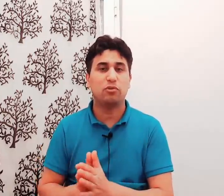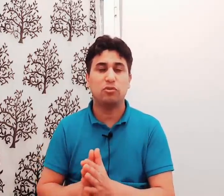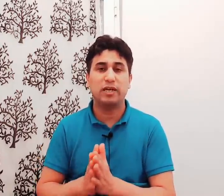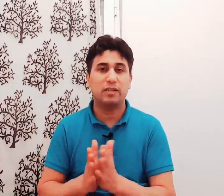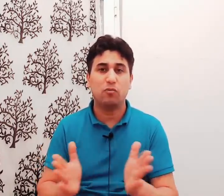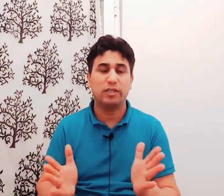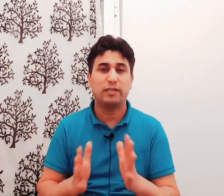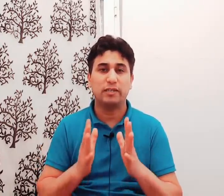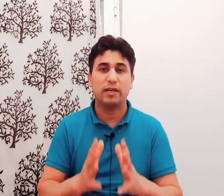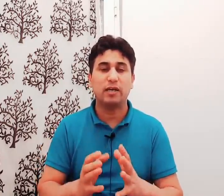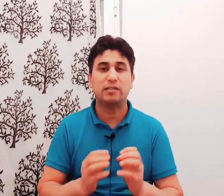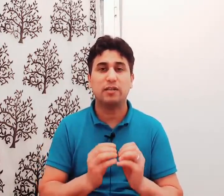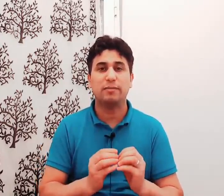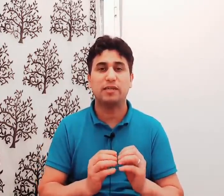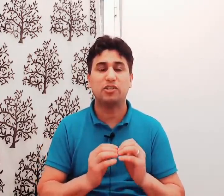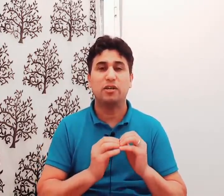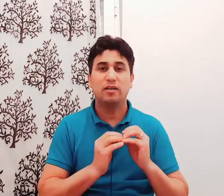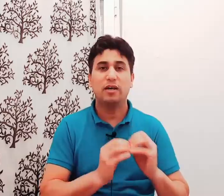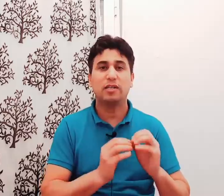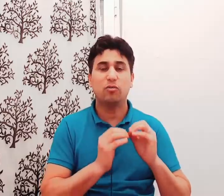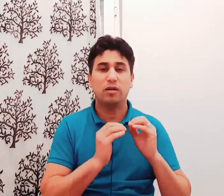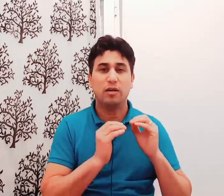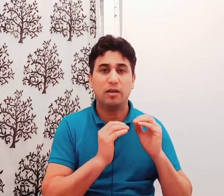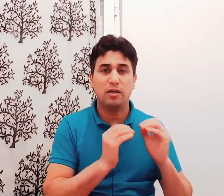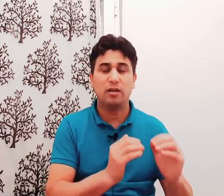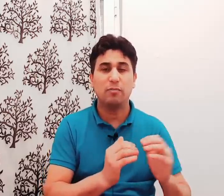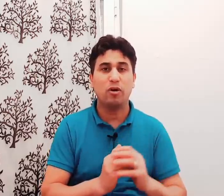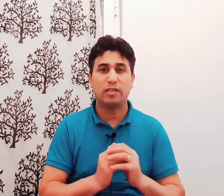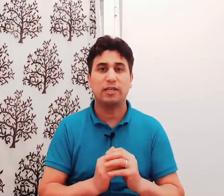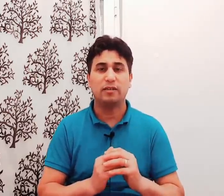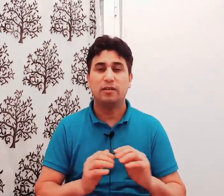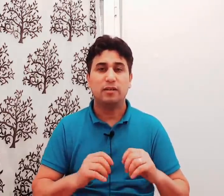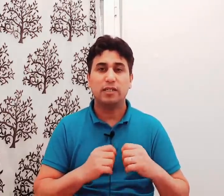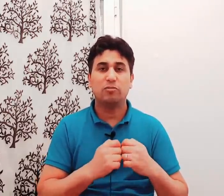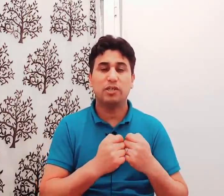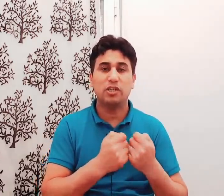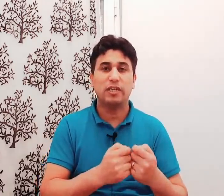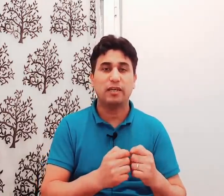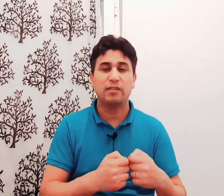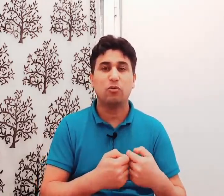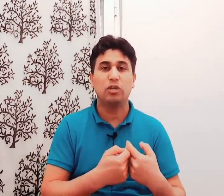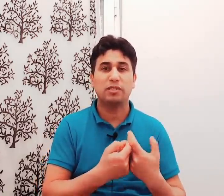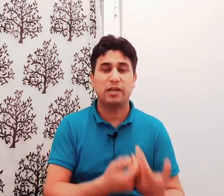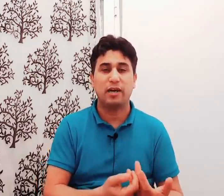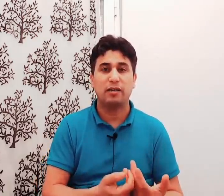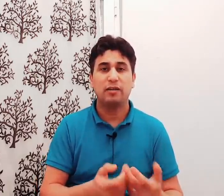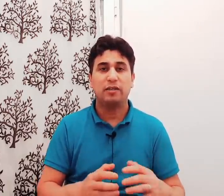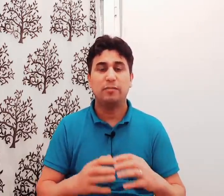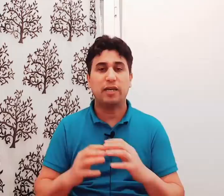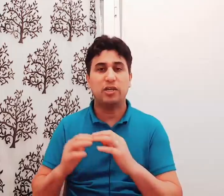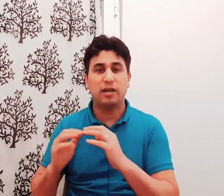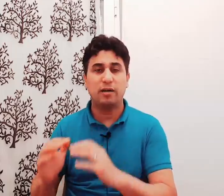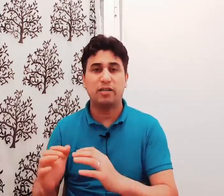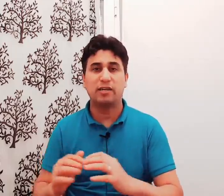راه فهمتوا شنو اللي قال، هذا هو اللي كاين. يعني قال خصنا هذا الميساج نعطيوه للمواطنين، نعطيهم داك الشيء اللي كاين، خصنا نقولوا لهم الصراحه.